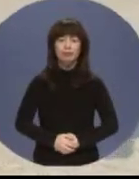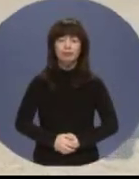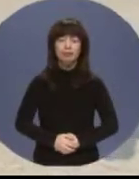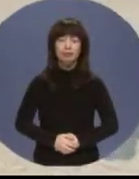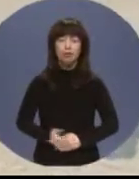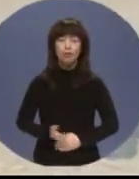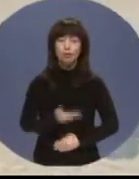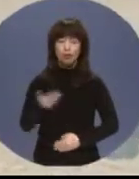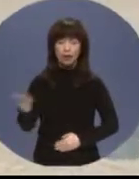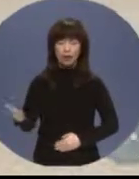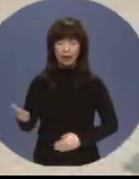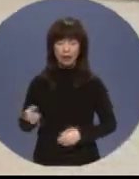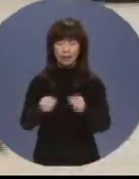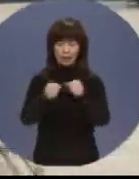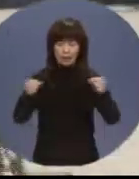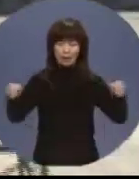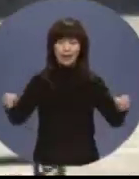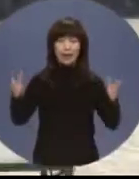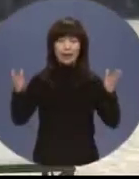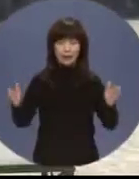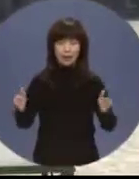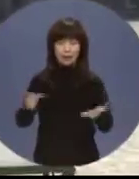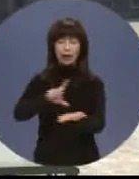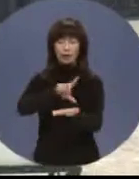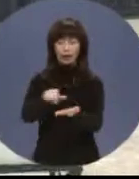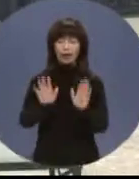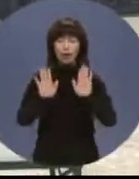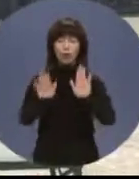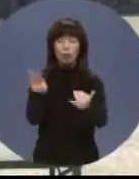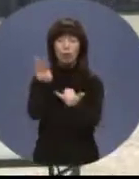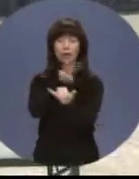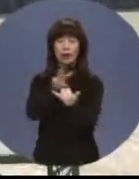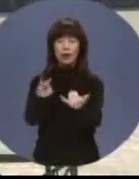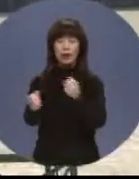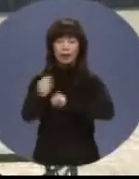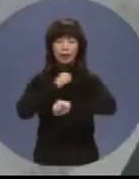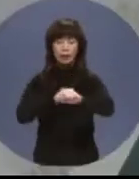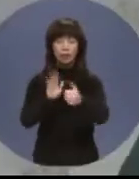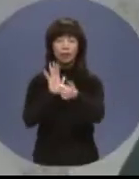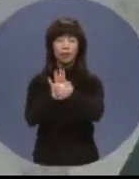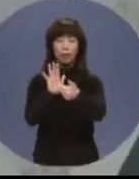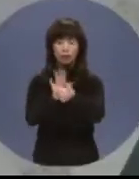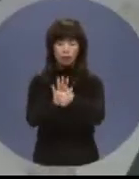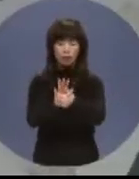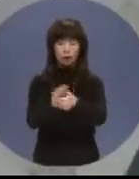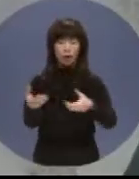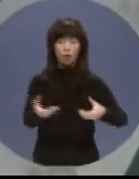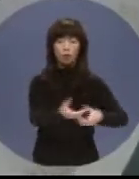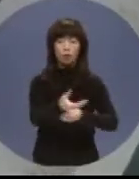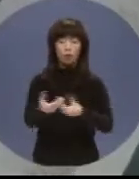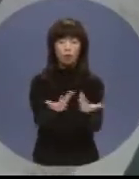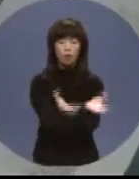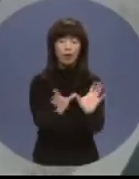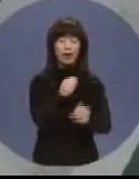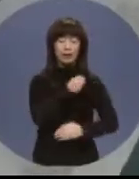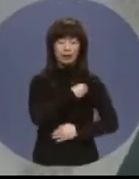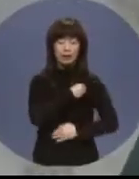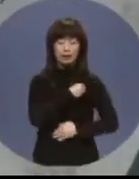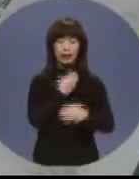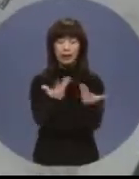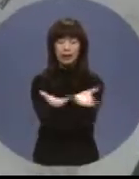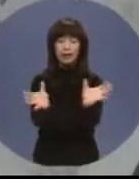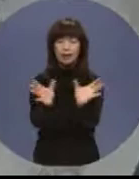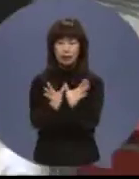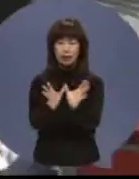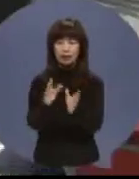続いて、長年にわたり地域の防災活動に貢献している消防団員や団体、市民